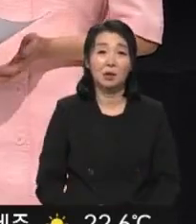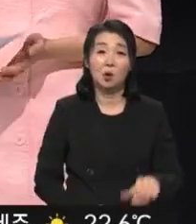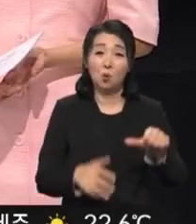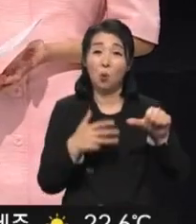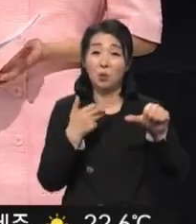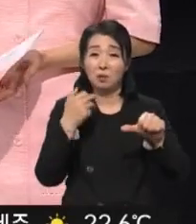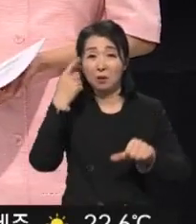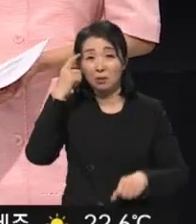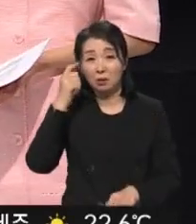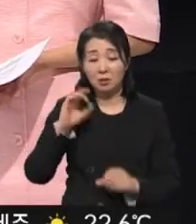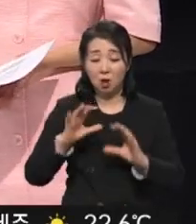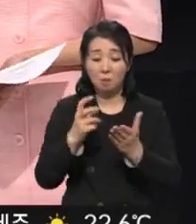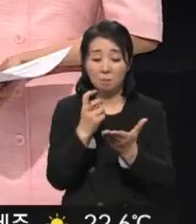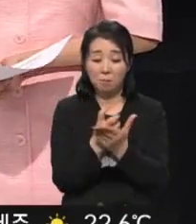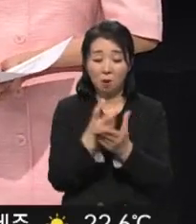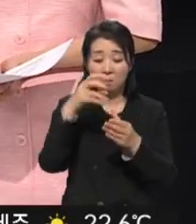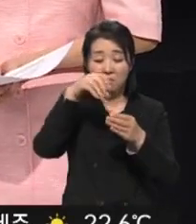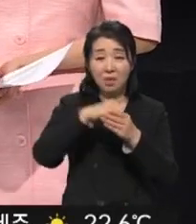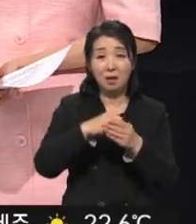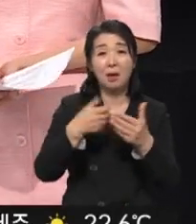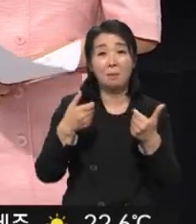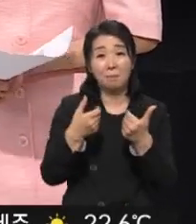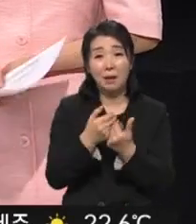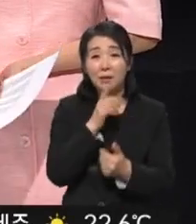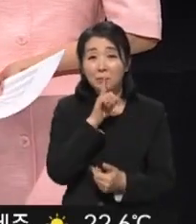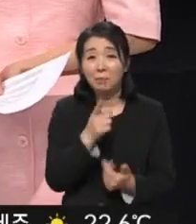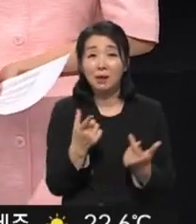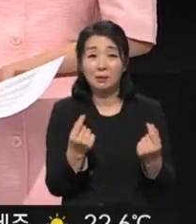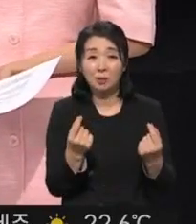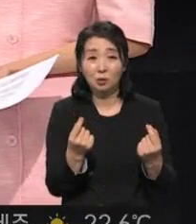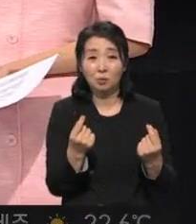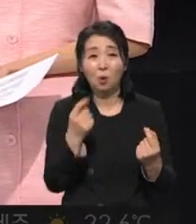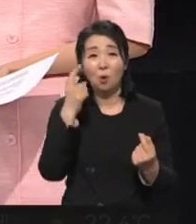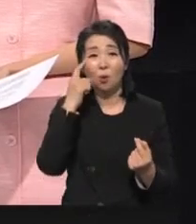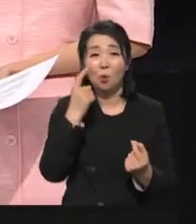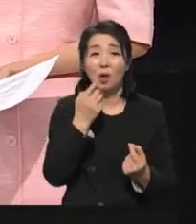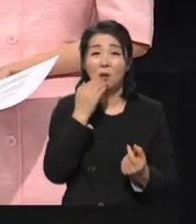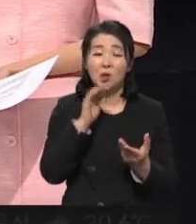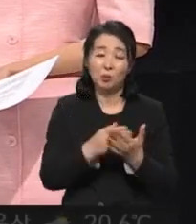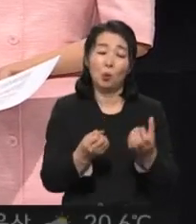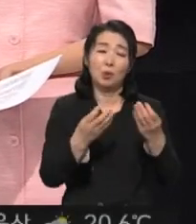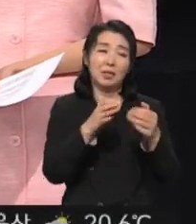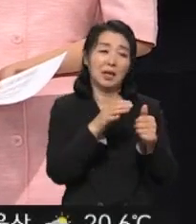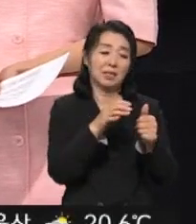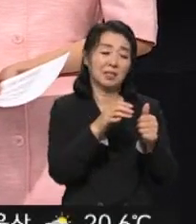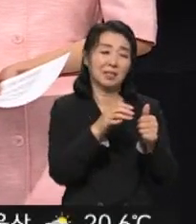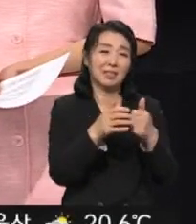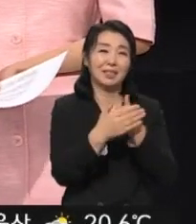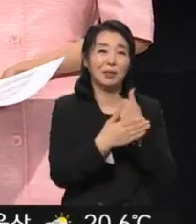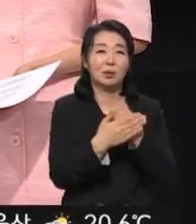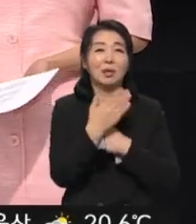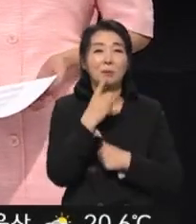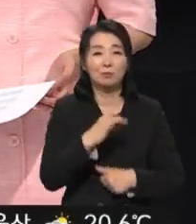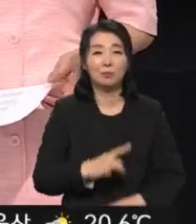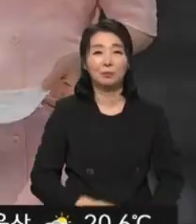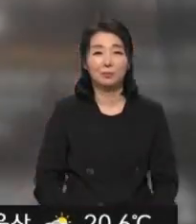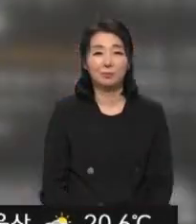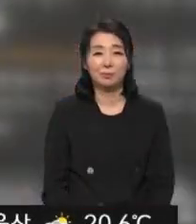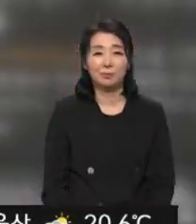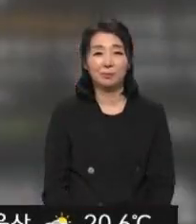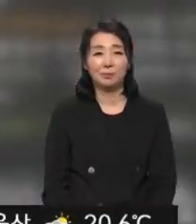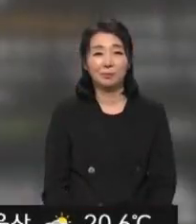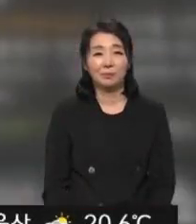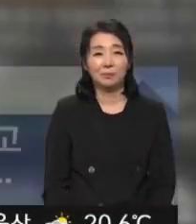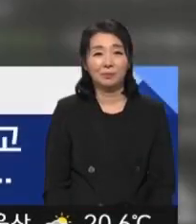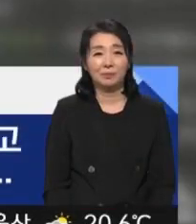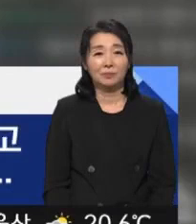정신을 헌법 전문에 넣는 걸 반대한다는 발언에 대해서도 돌잔치 덕담 차원이었을 뿐이라고 했습니다.